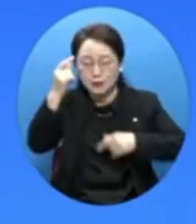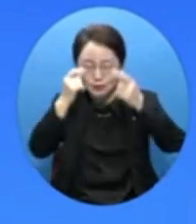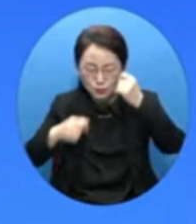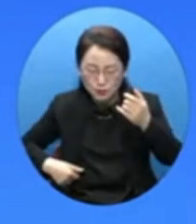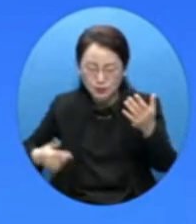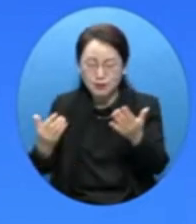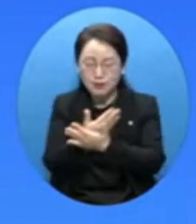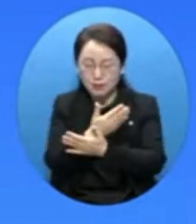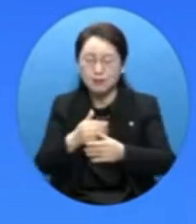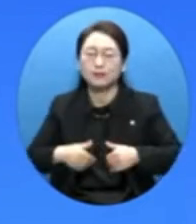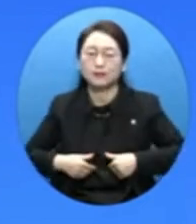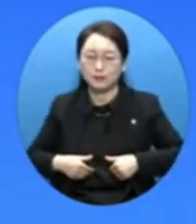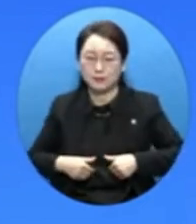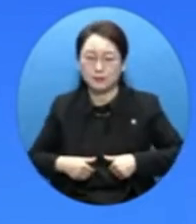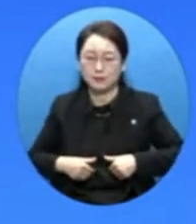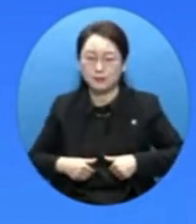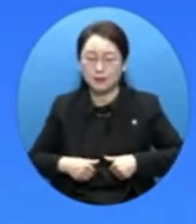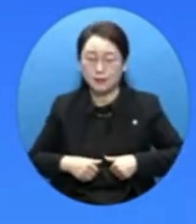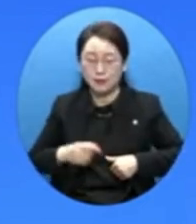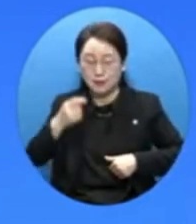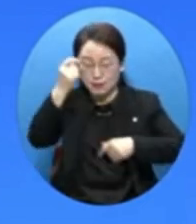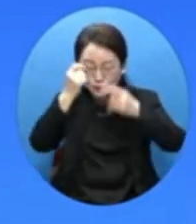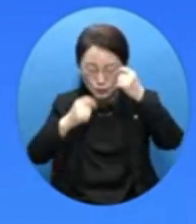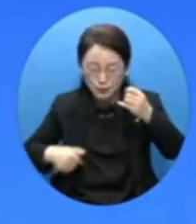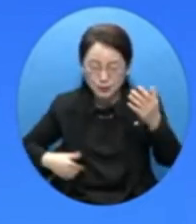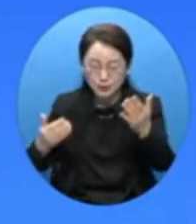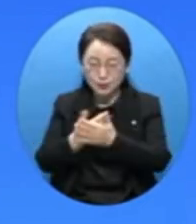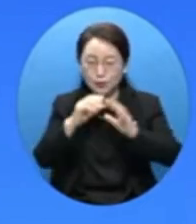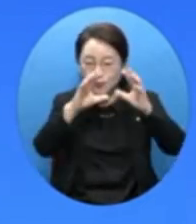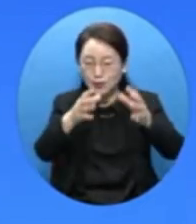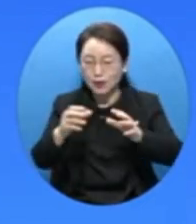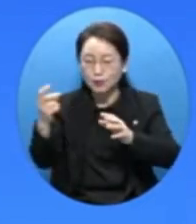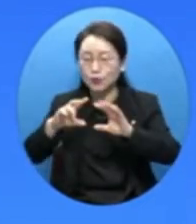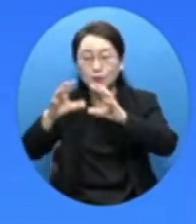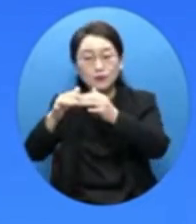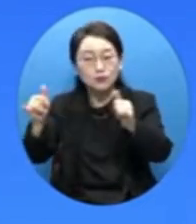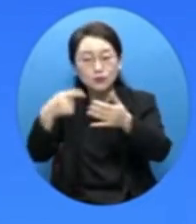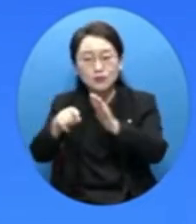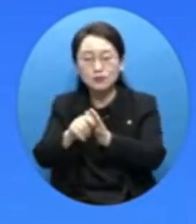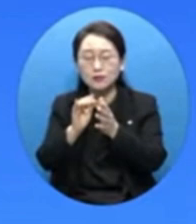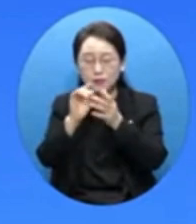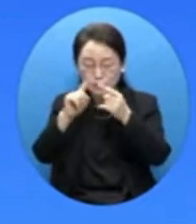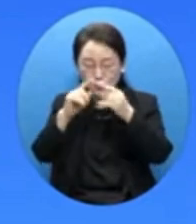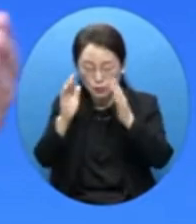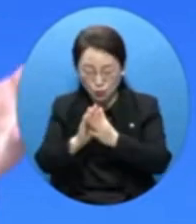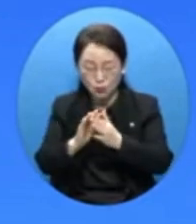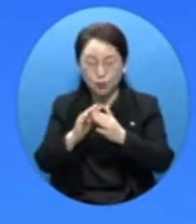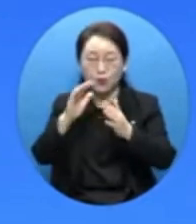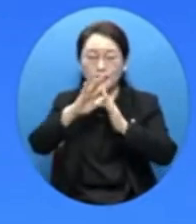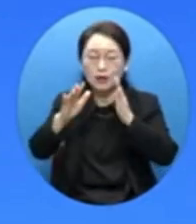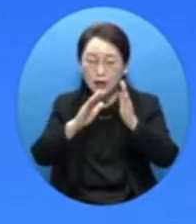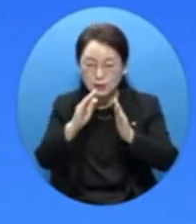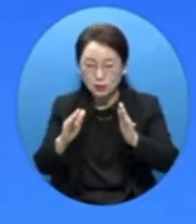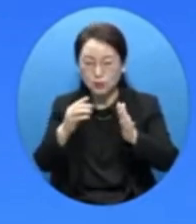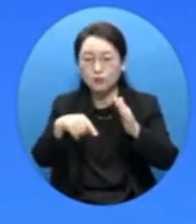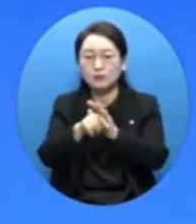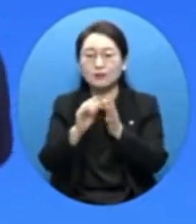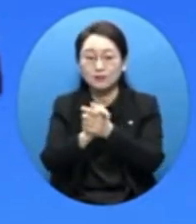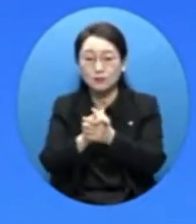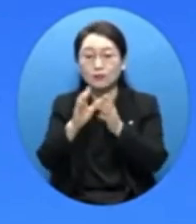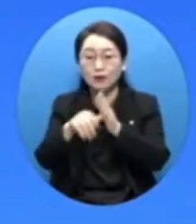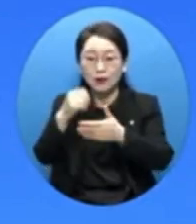됩니다. 눈물로 회개하며 나라 민족을 위해서 기도하고 교회를 위해서 기도하고 가정과 교회를 위해서 기도할 때 하나님이